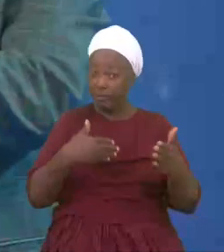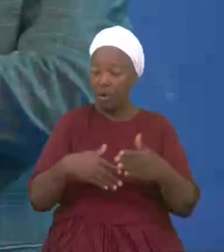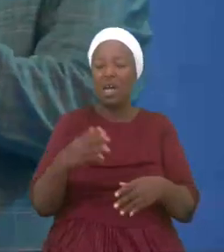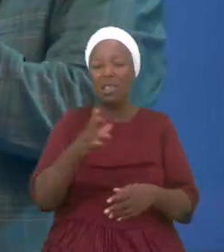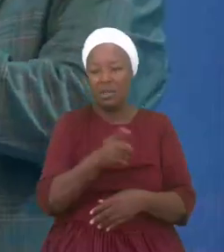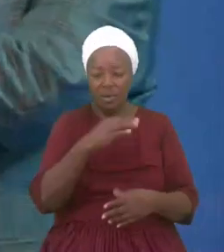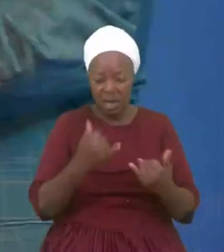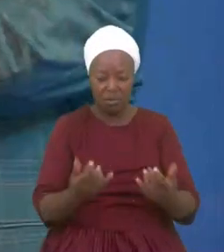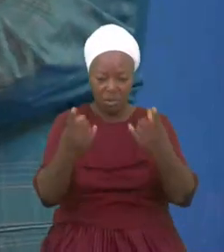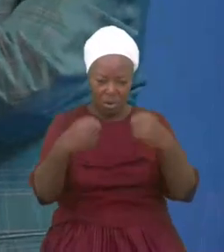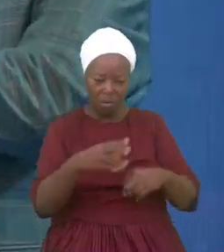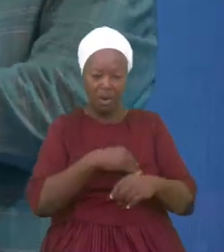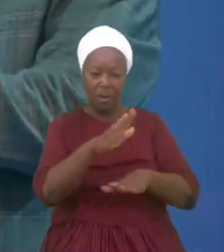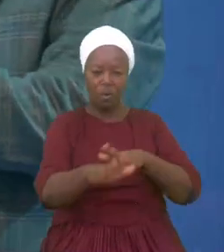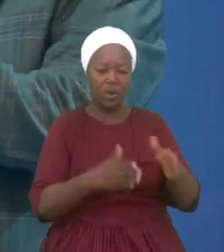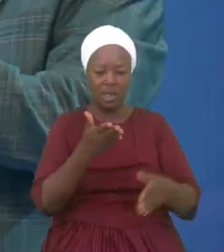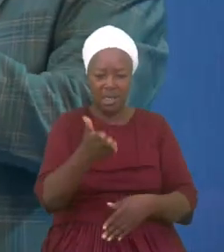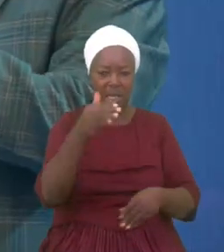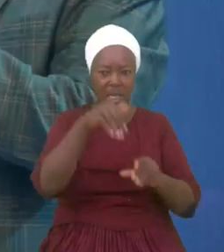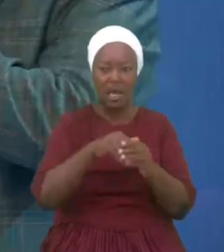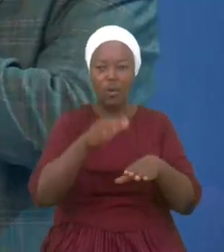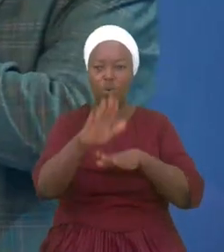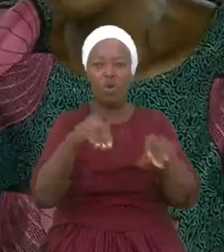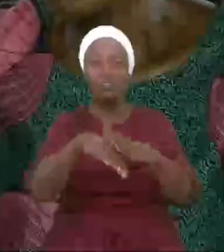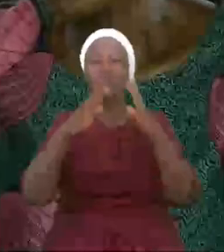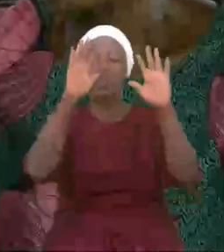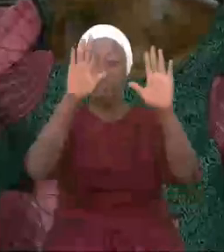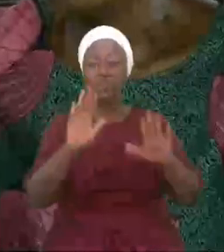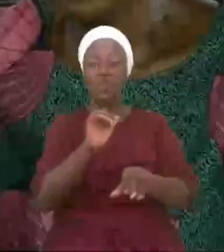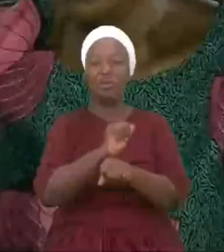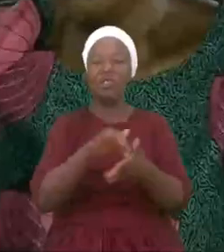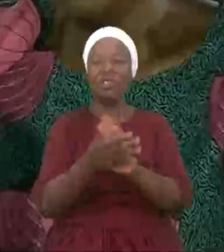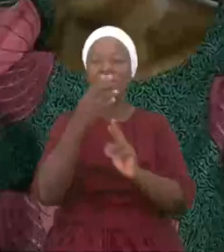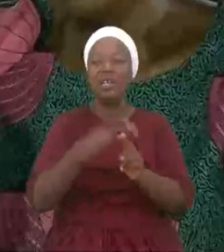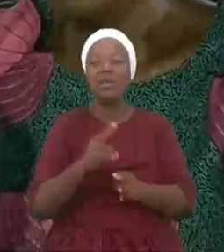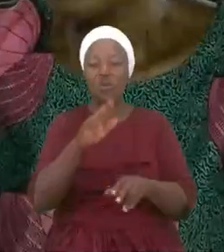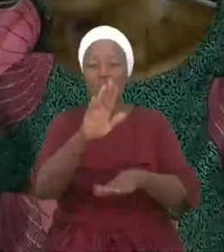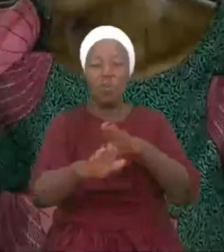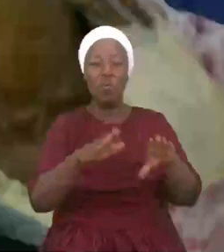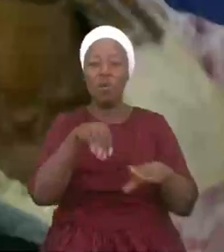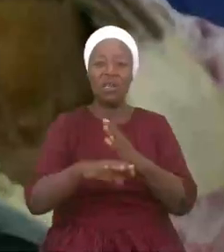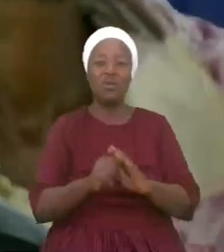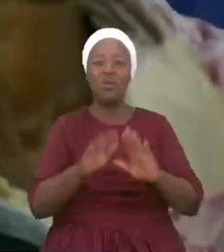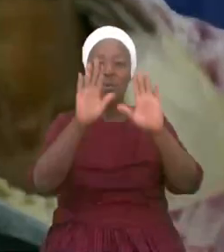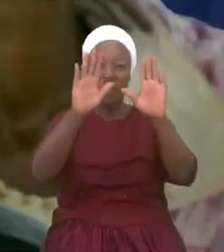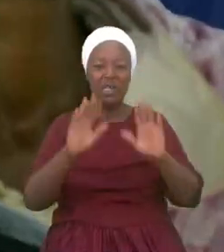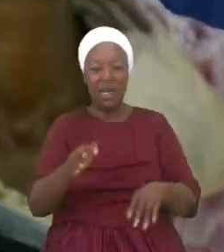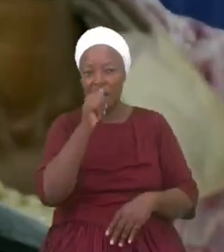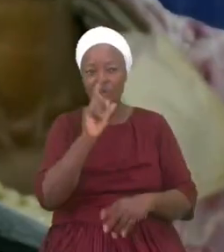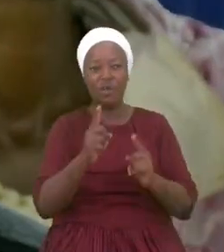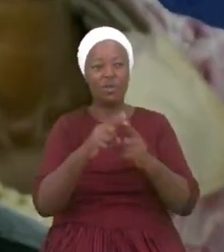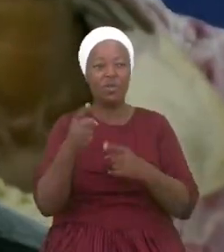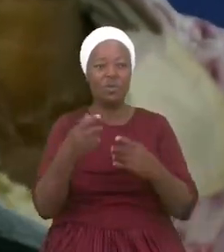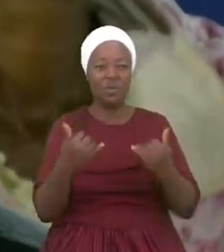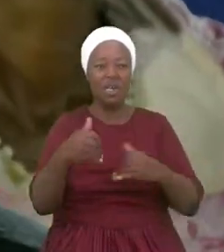seront rachetés par le Seigneur elle est et il vient alors il viendront maintenant ils vont marcher rentrer dans